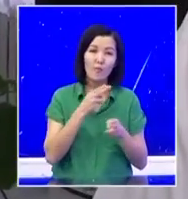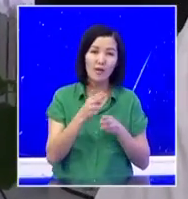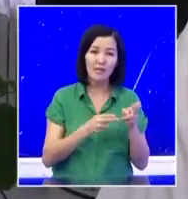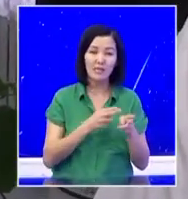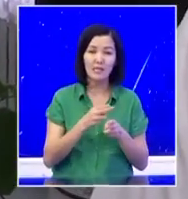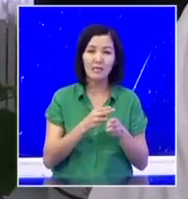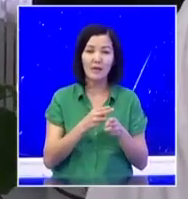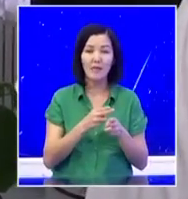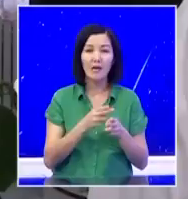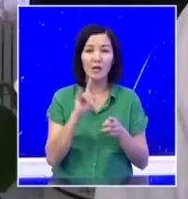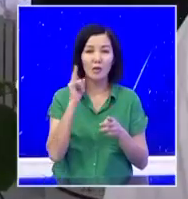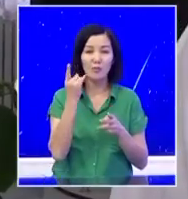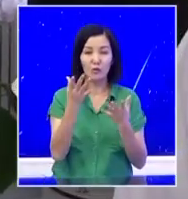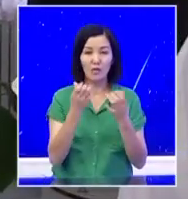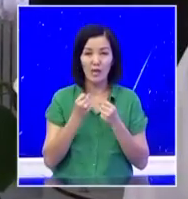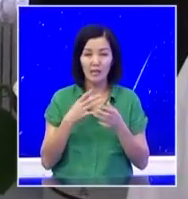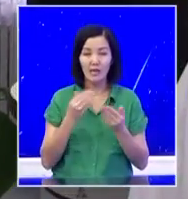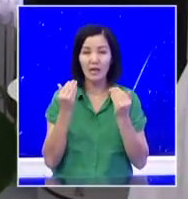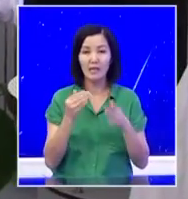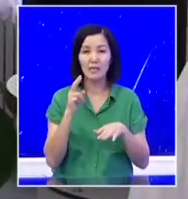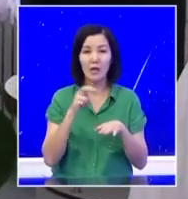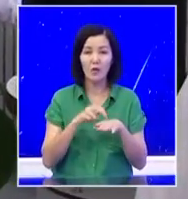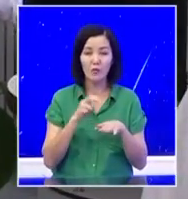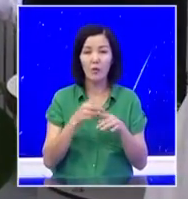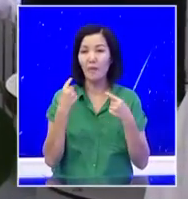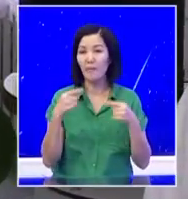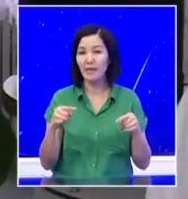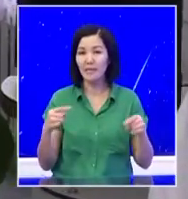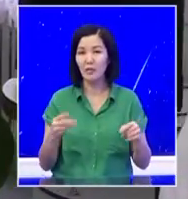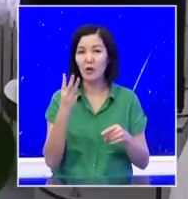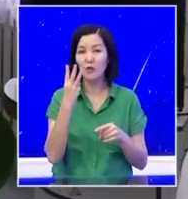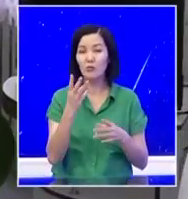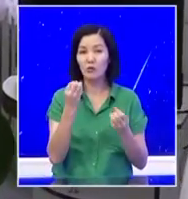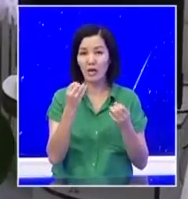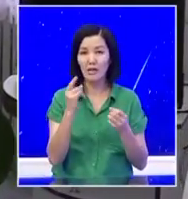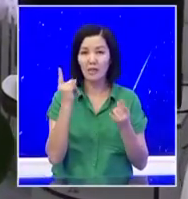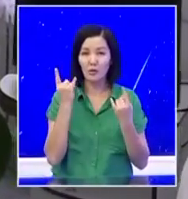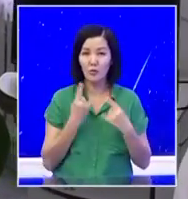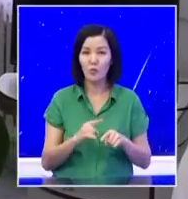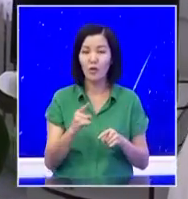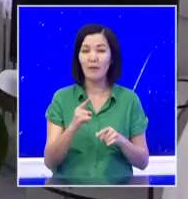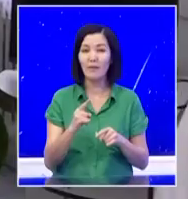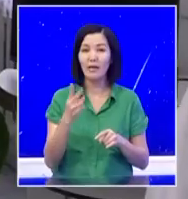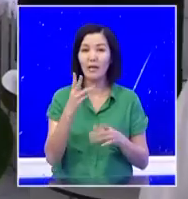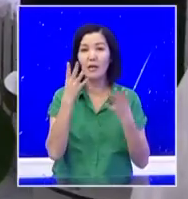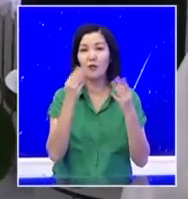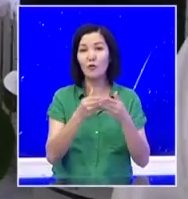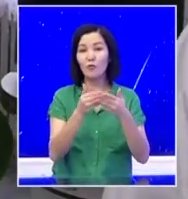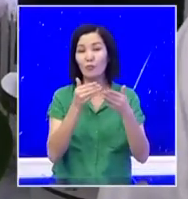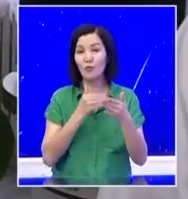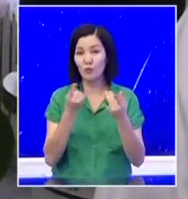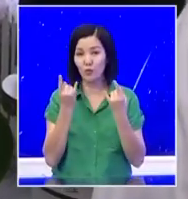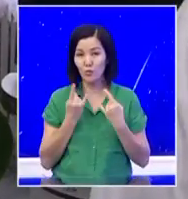кесертілігін жасадық. Қазіргі уақытта ауруханада одан басқа үш егіз бар. Олардың барлығы екі күн бұрын дүниеге